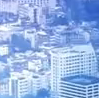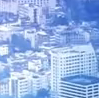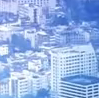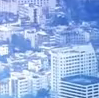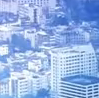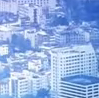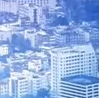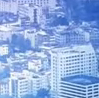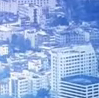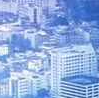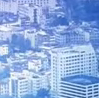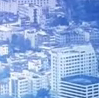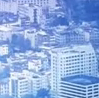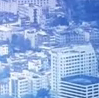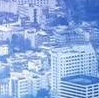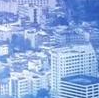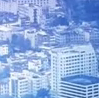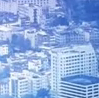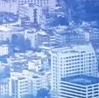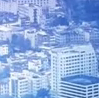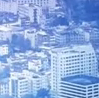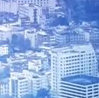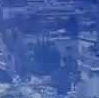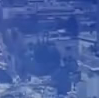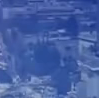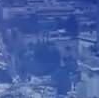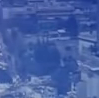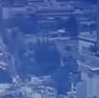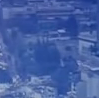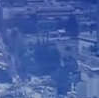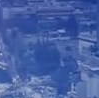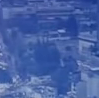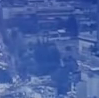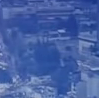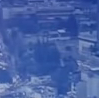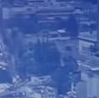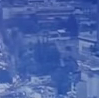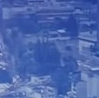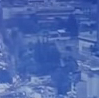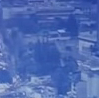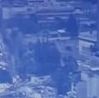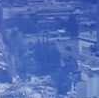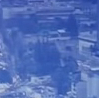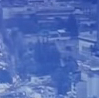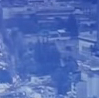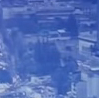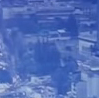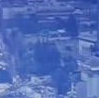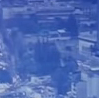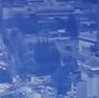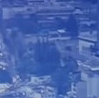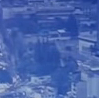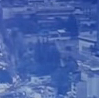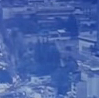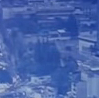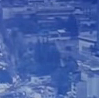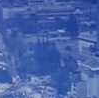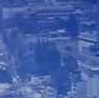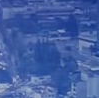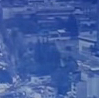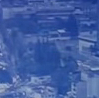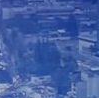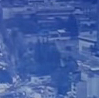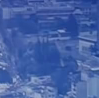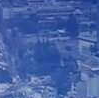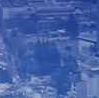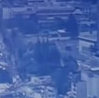ครับ ค่ะขอขอบพระคุณนะคะท่านณัฐพนุนพคุณนะคะรองอธิบดีกรมสารนิเทศและรองโฆษกกระทรวงการต่างประเทศนะ